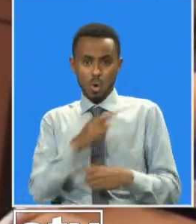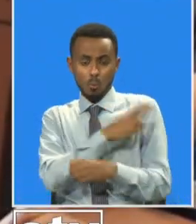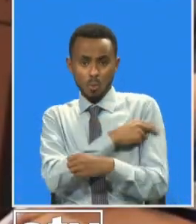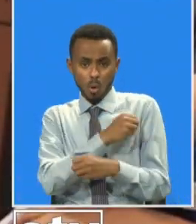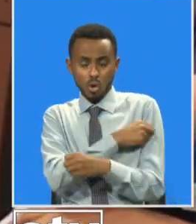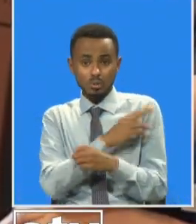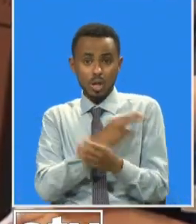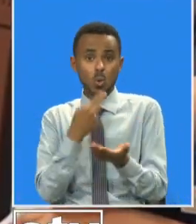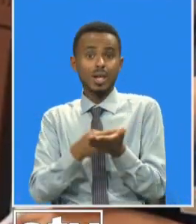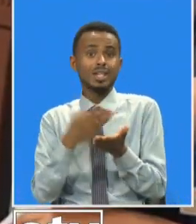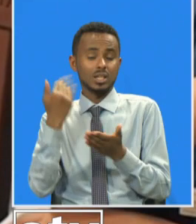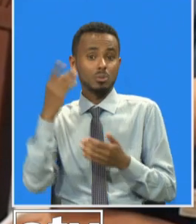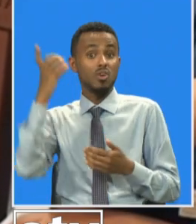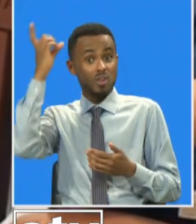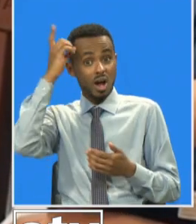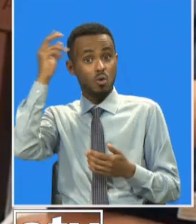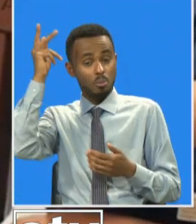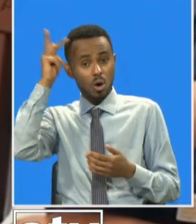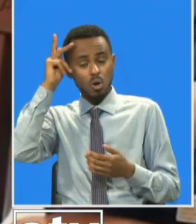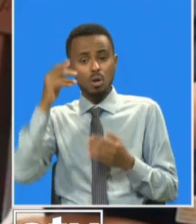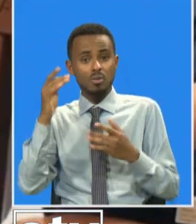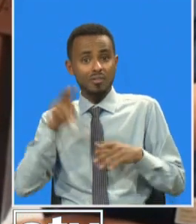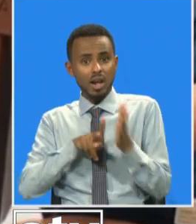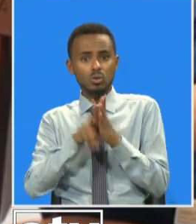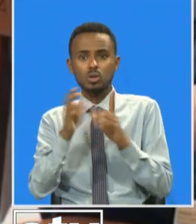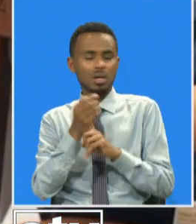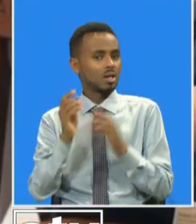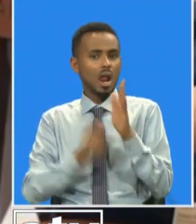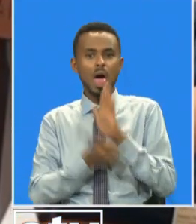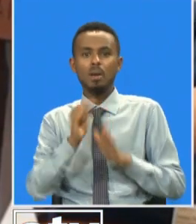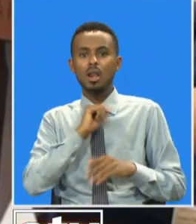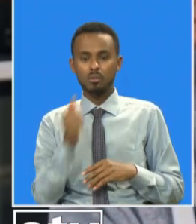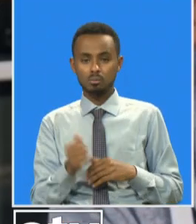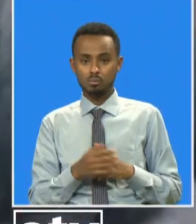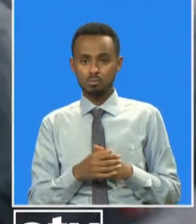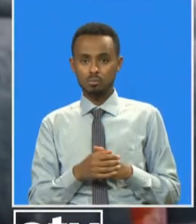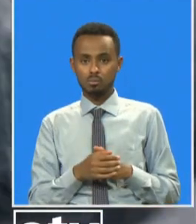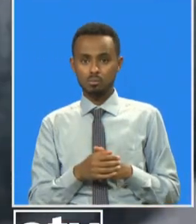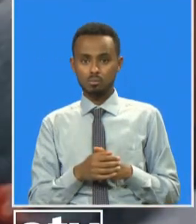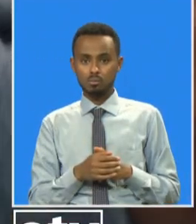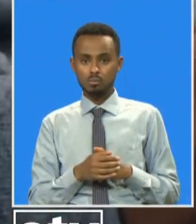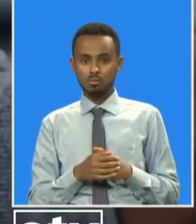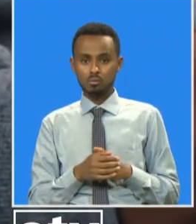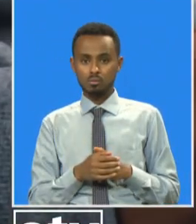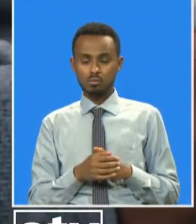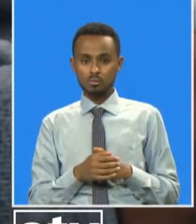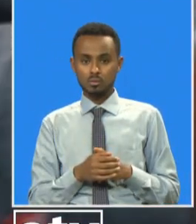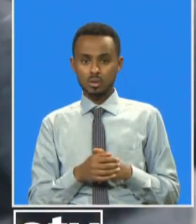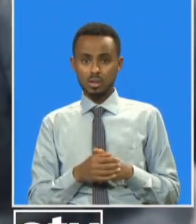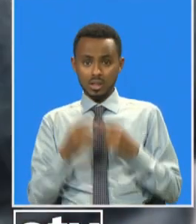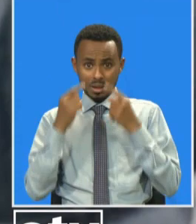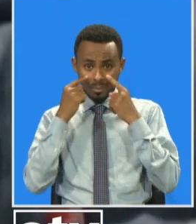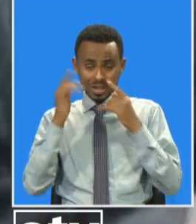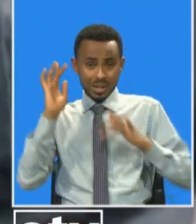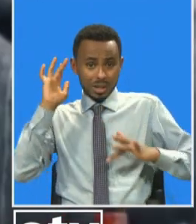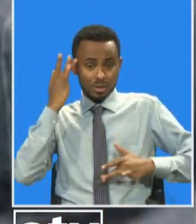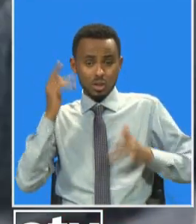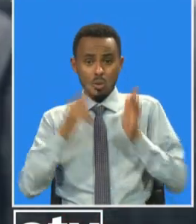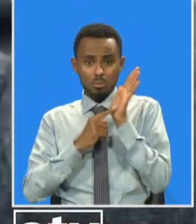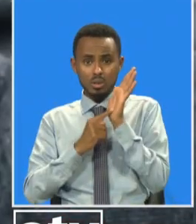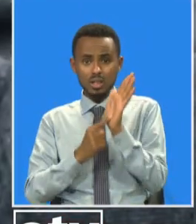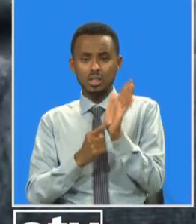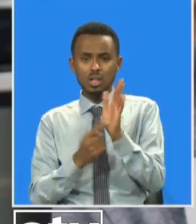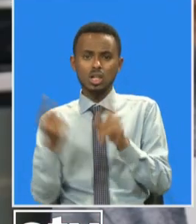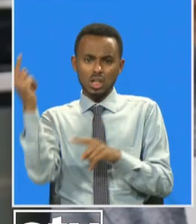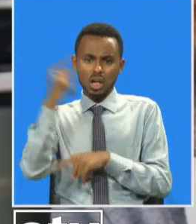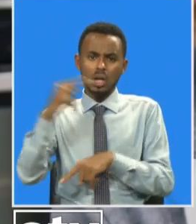በሆስፒታሉ ነርስ የሆነው ፍራንኮ ፓውሎም በቫይረሱ ከመያዝ አላመለጠም። My symptoms is የማሳየው የበሽታው ምልክት ከቀን